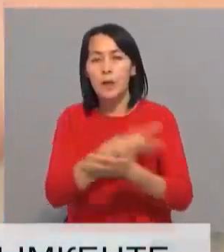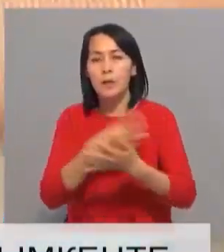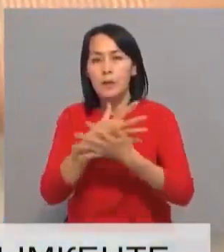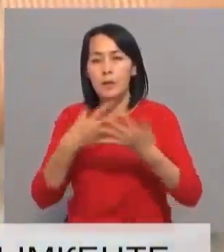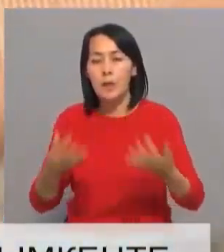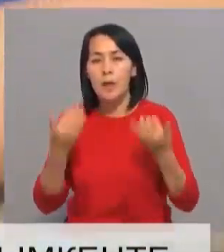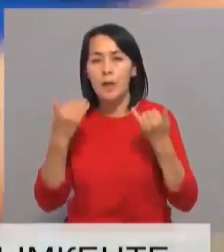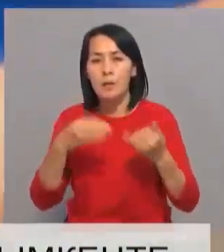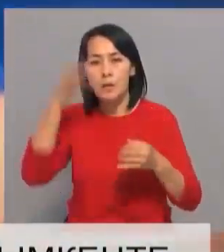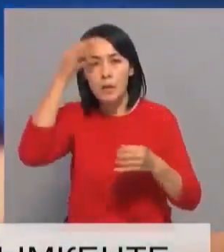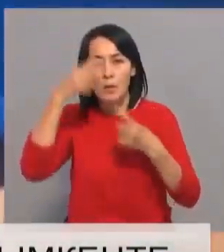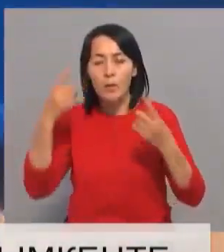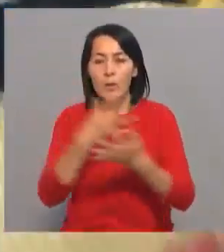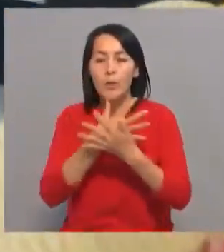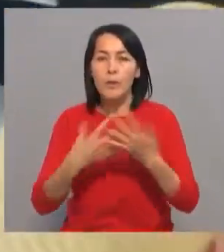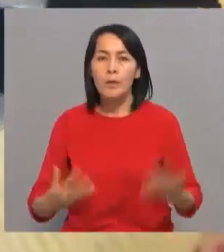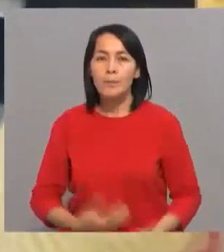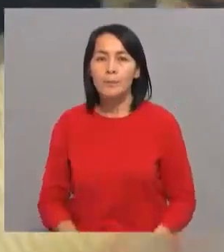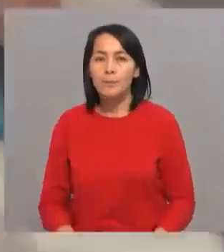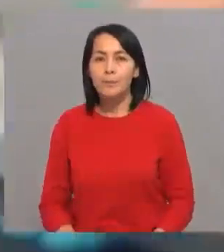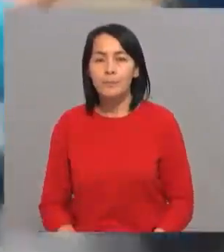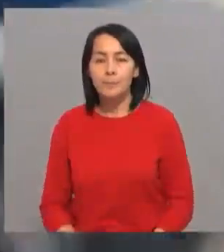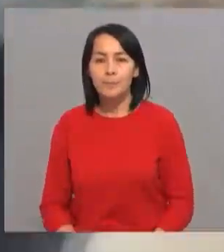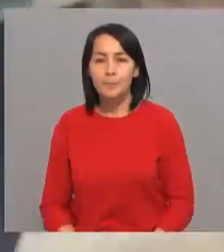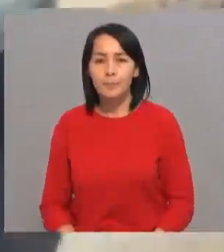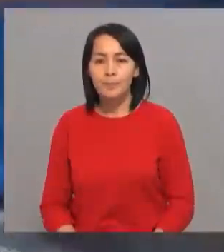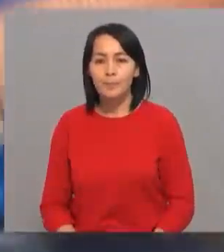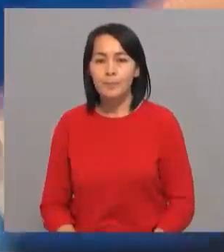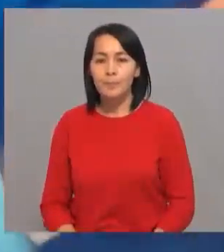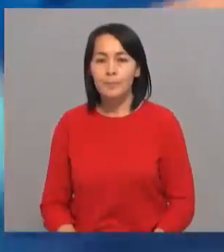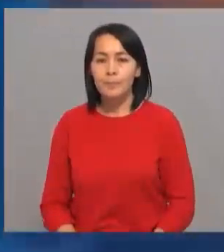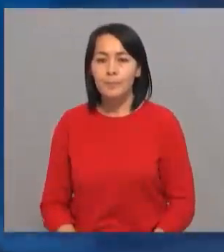наркотических средств, психотропных веществ и их аналогов. Ернур Бубиев, Диана Блязис, Новости.